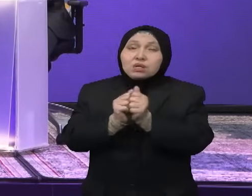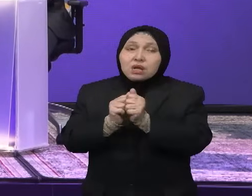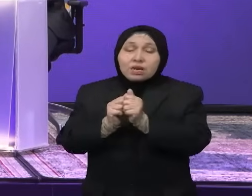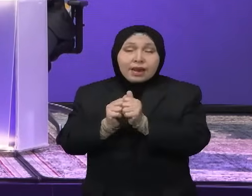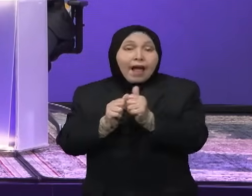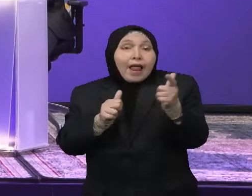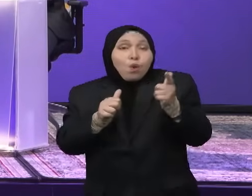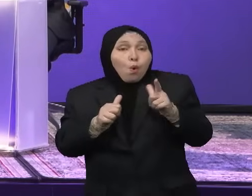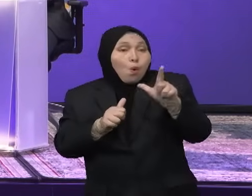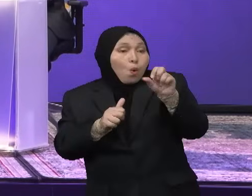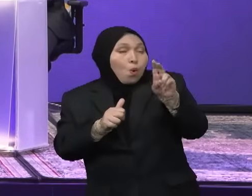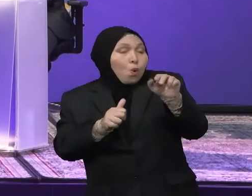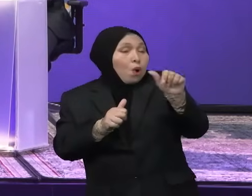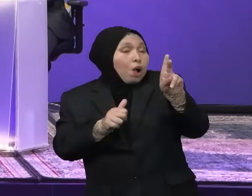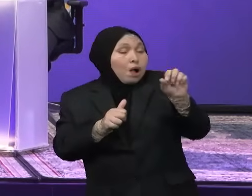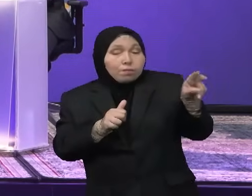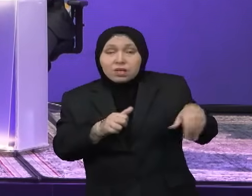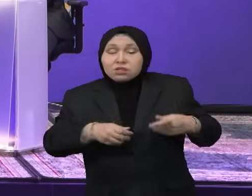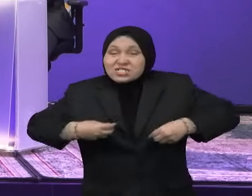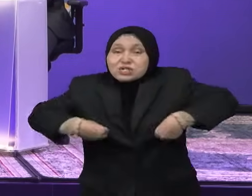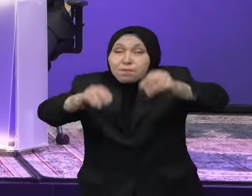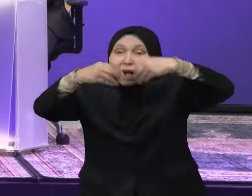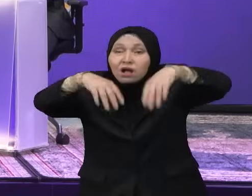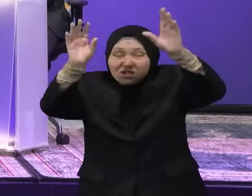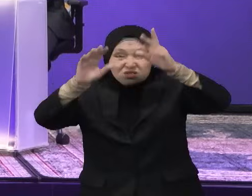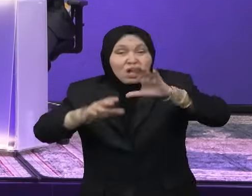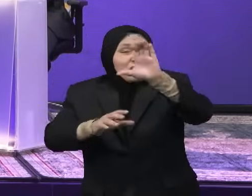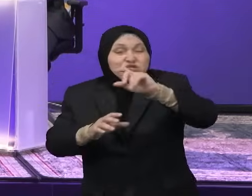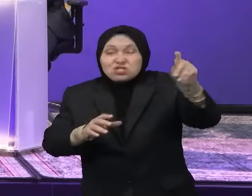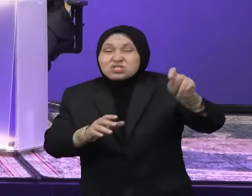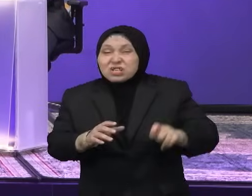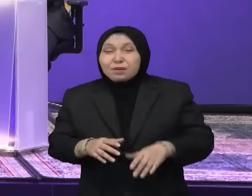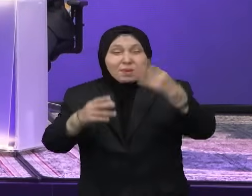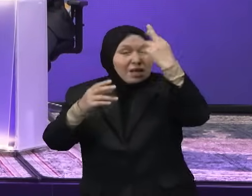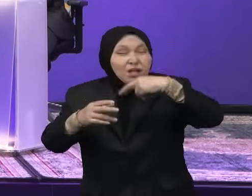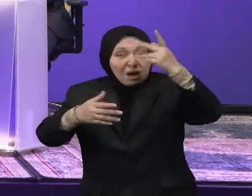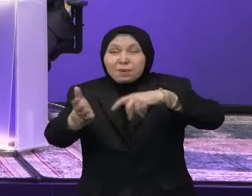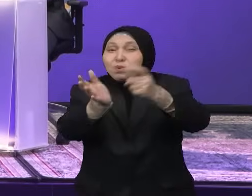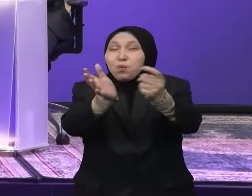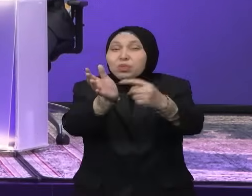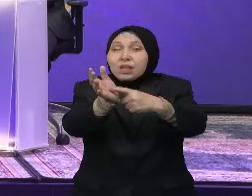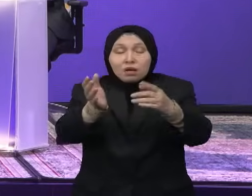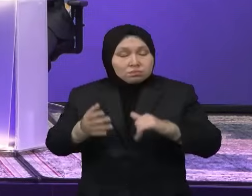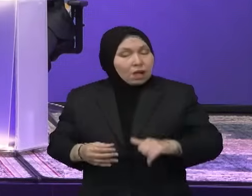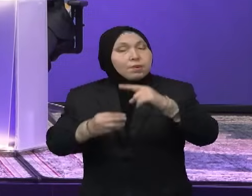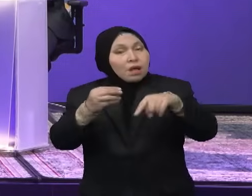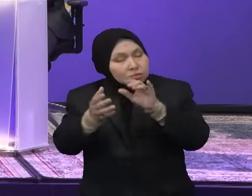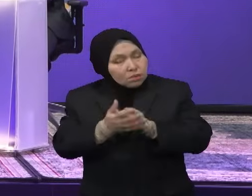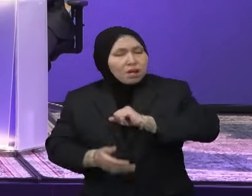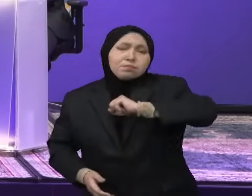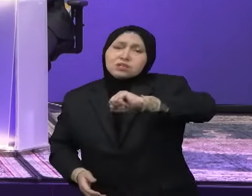along contohnya, kena apa, simbah cat merah pasal hutang dan sebagainya. Perkara-perkara tersebut adalah